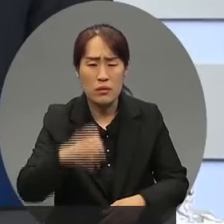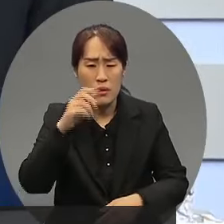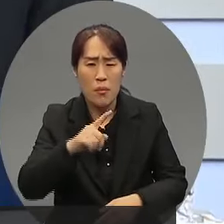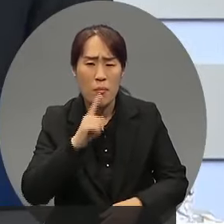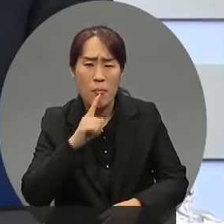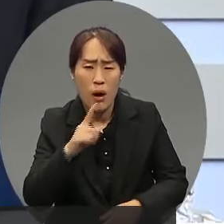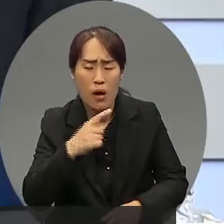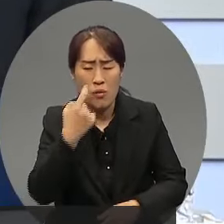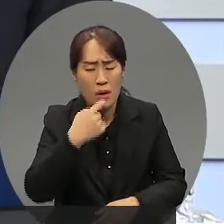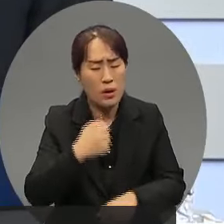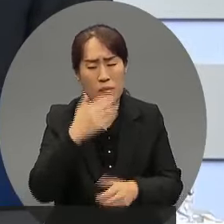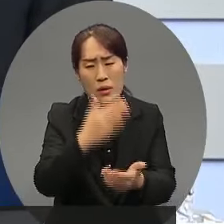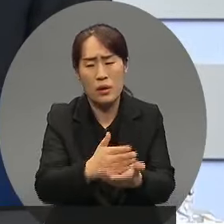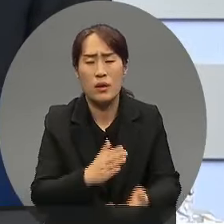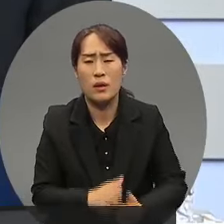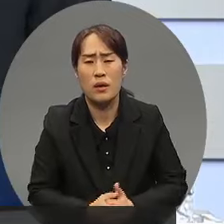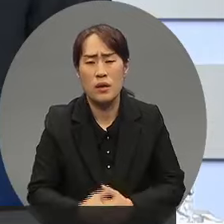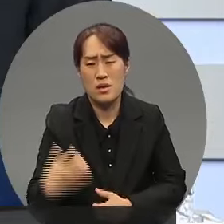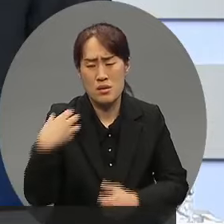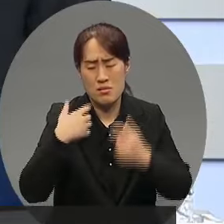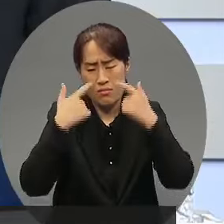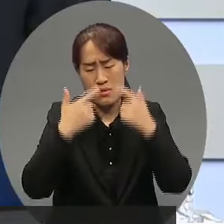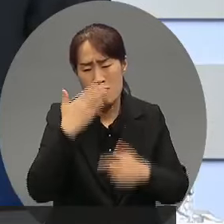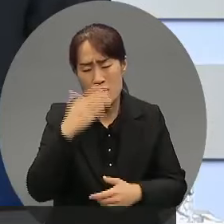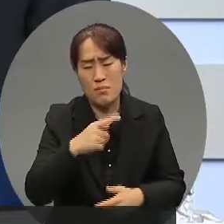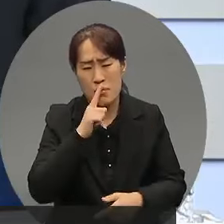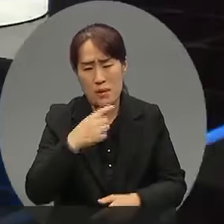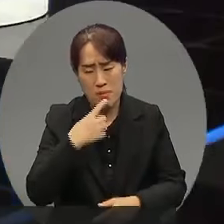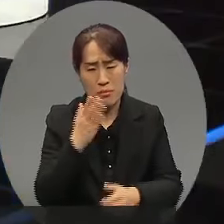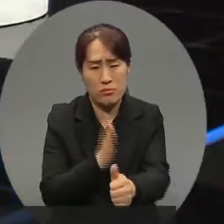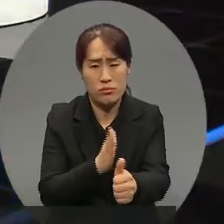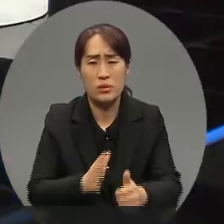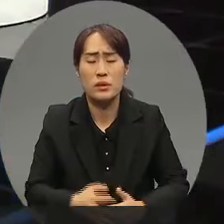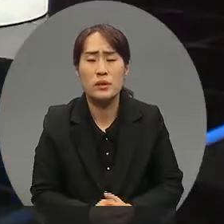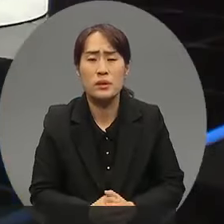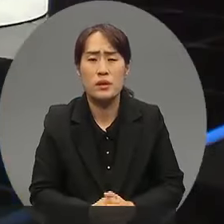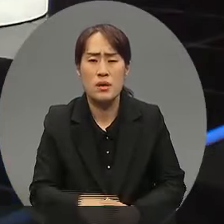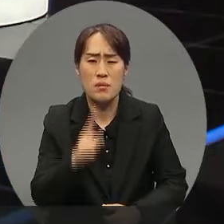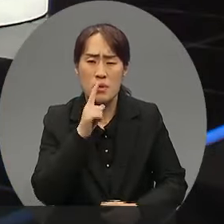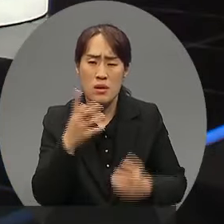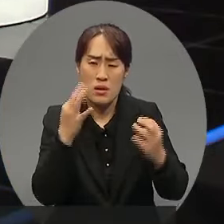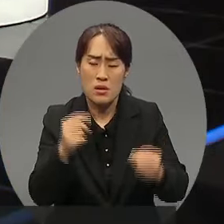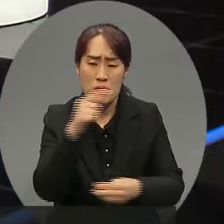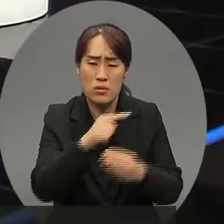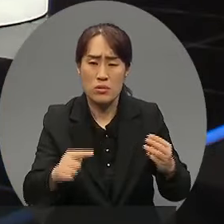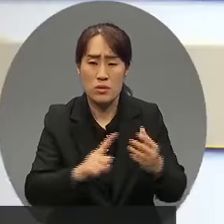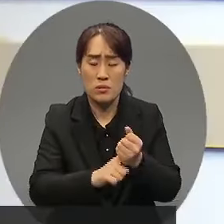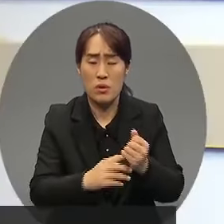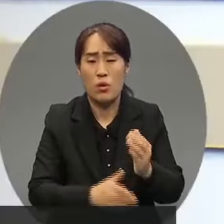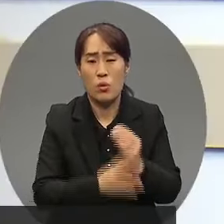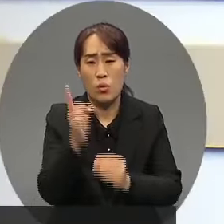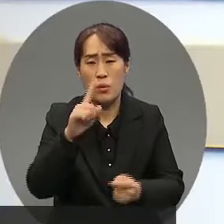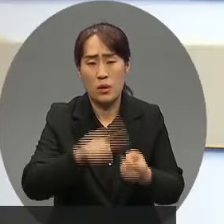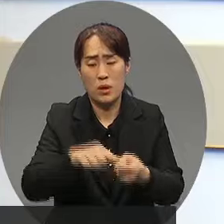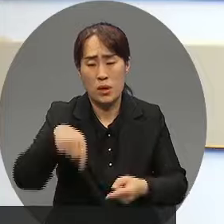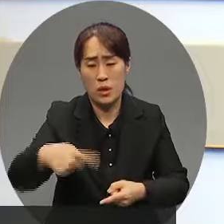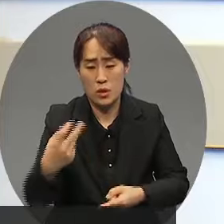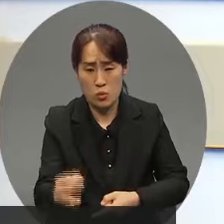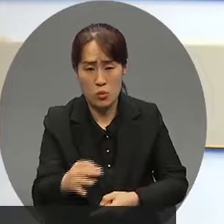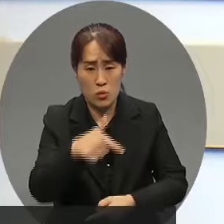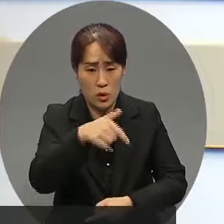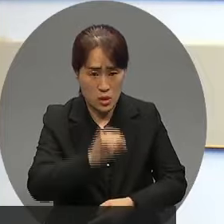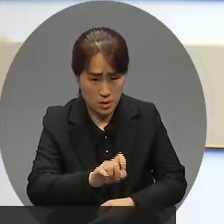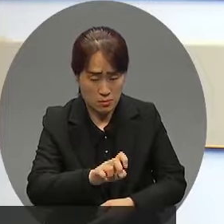폭로를 하실 거면 책임질 발언을 하셔야죠 논란이 됐던 청주증평 통합에 대해서 후보는